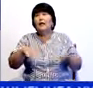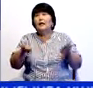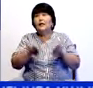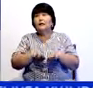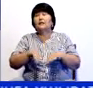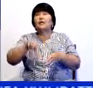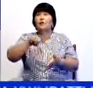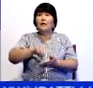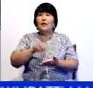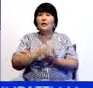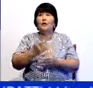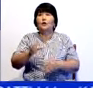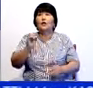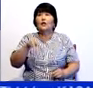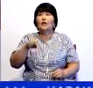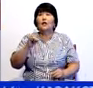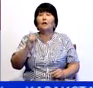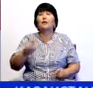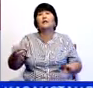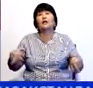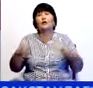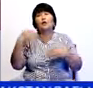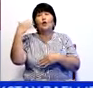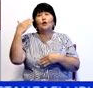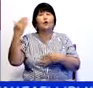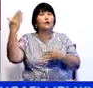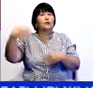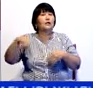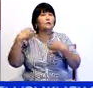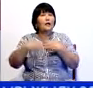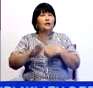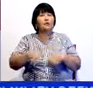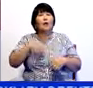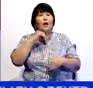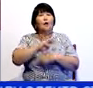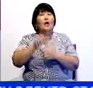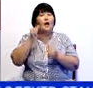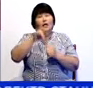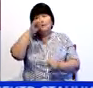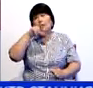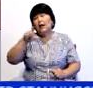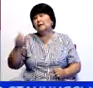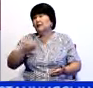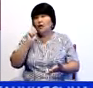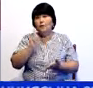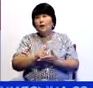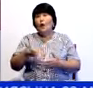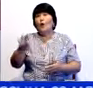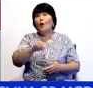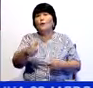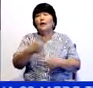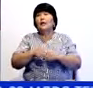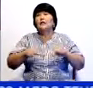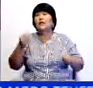теңдігіміздің белгісі. Сондықтан елтаңбамызды еңселетіп, туымызды жықпай жыртпай құрметтеу әрбір қазақстандықтың парызы. Облыс әкімі аппаратының